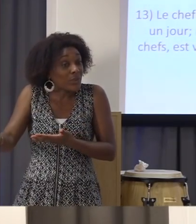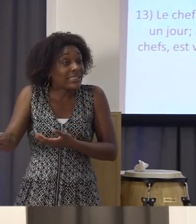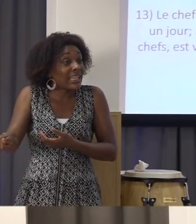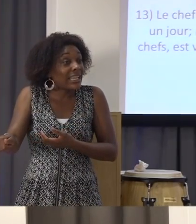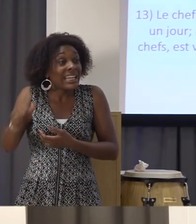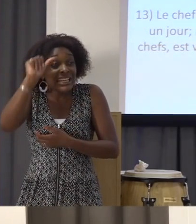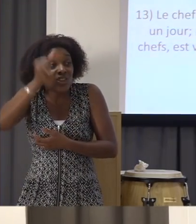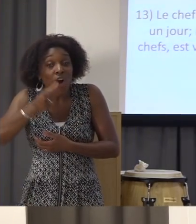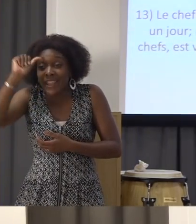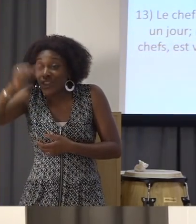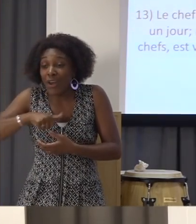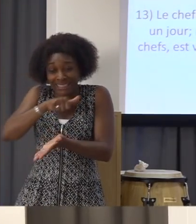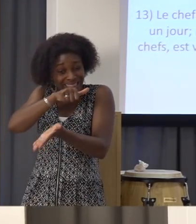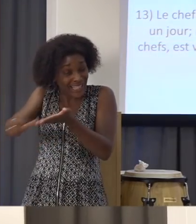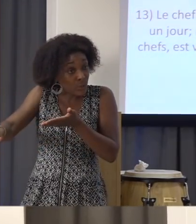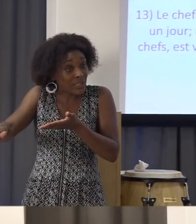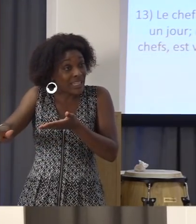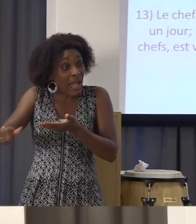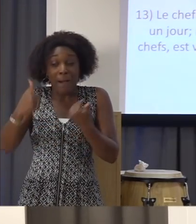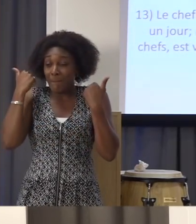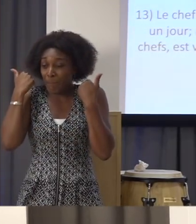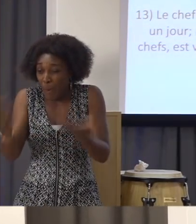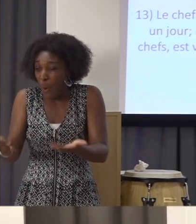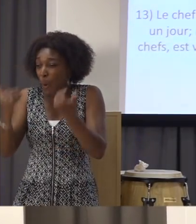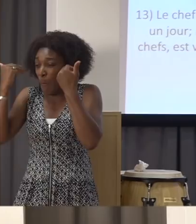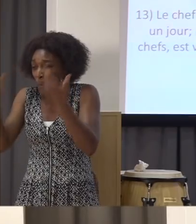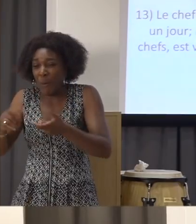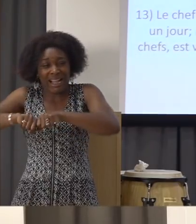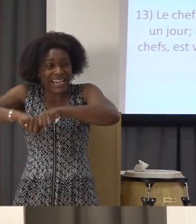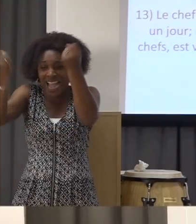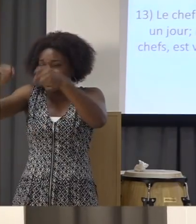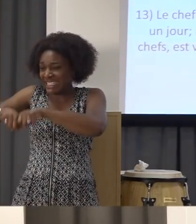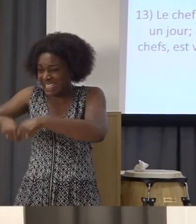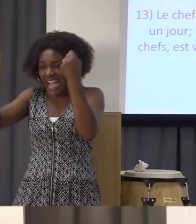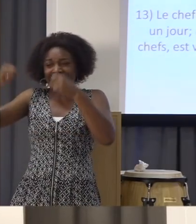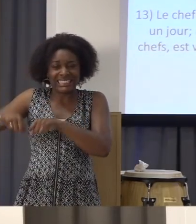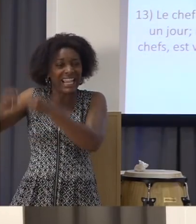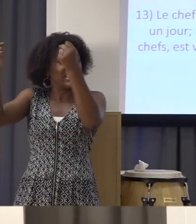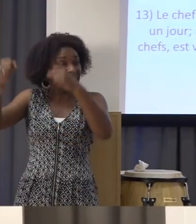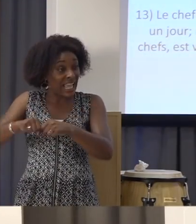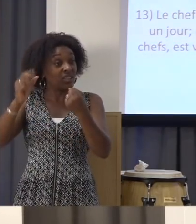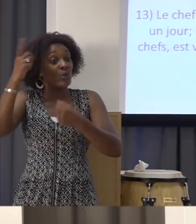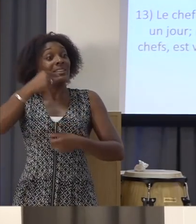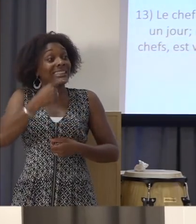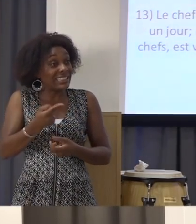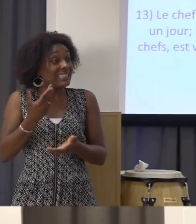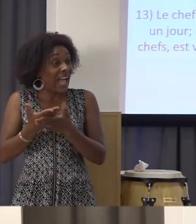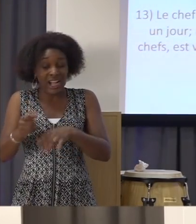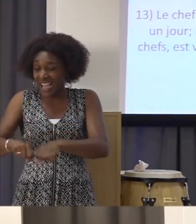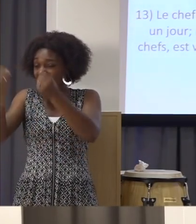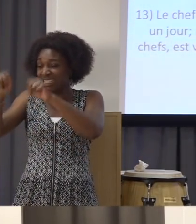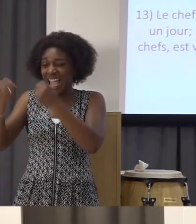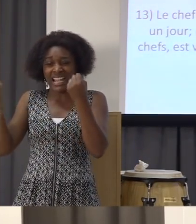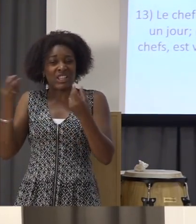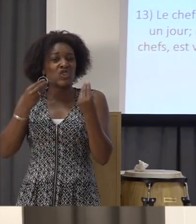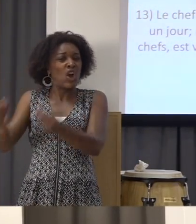leurs idoles, abattez leurs images taillées. Il dit dévouez-les à